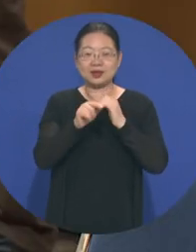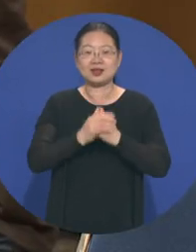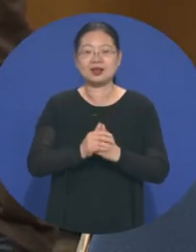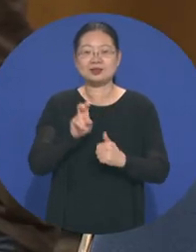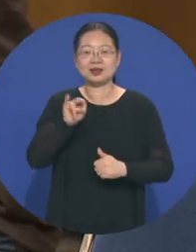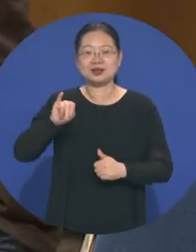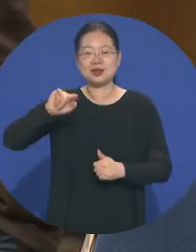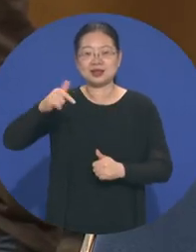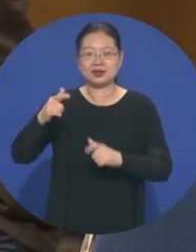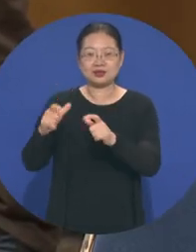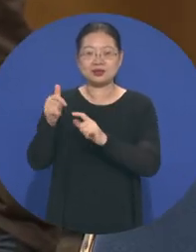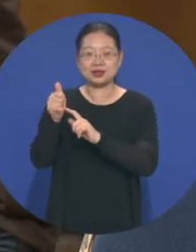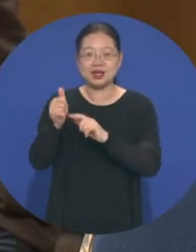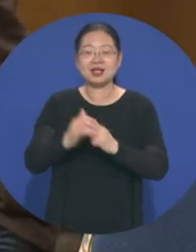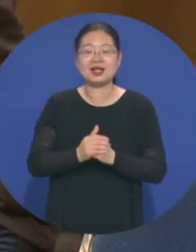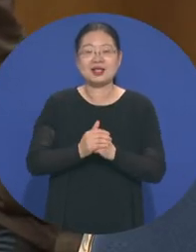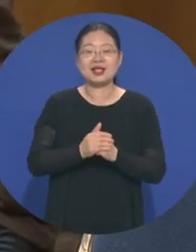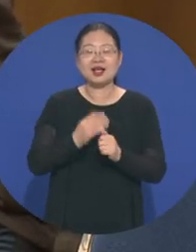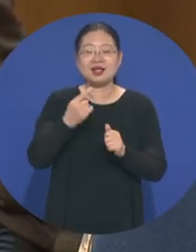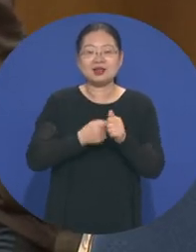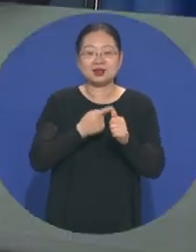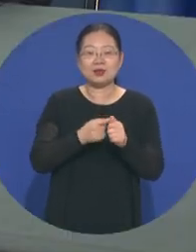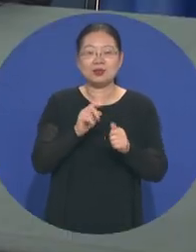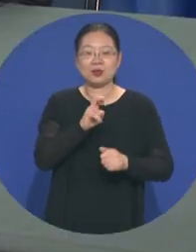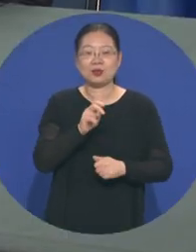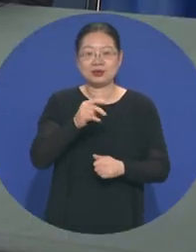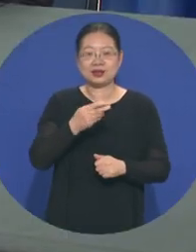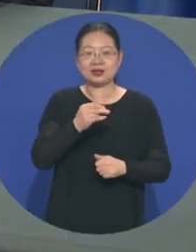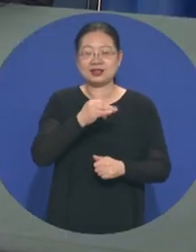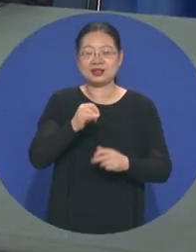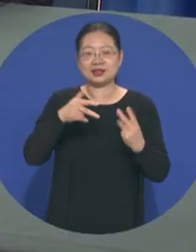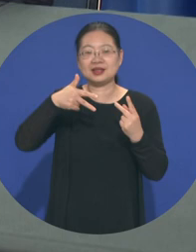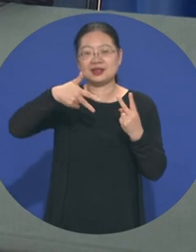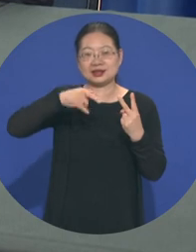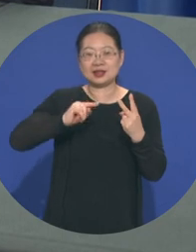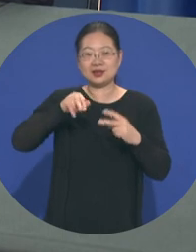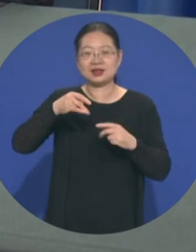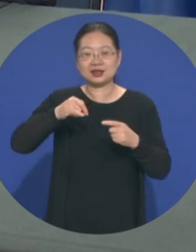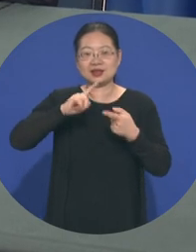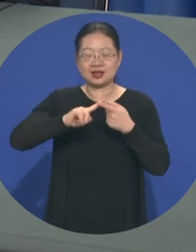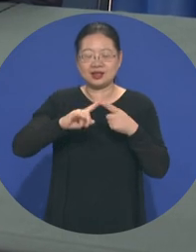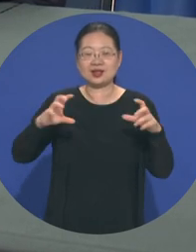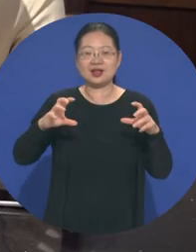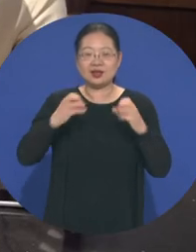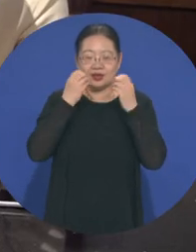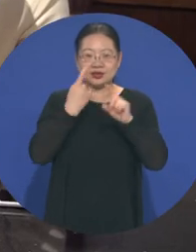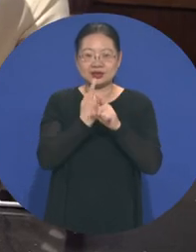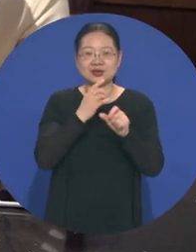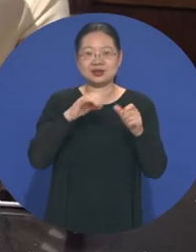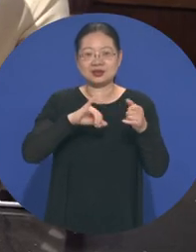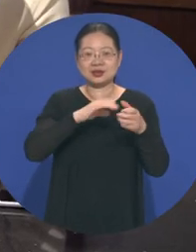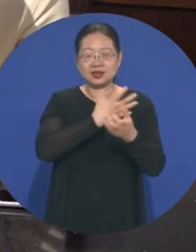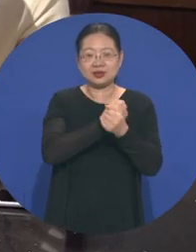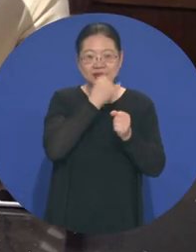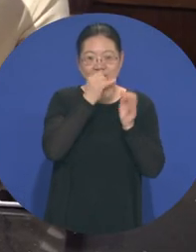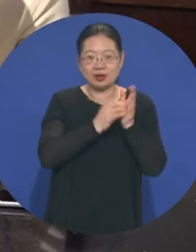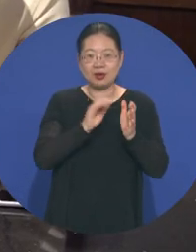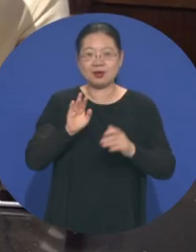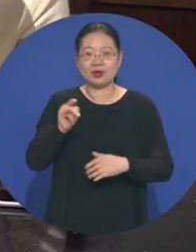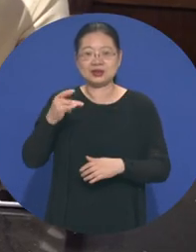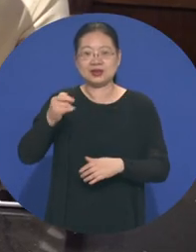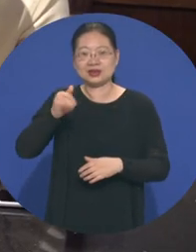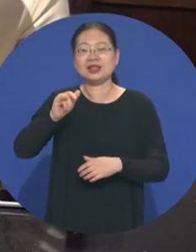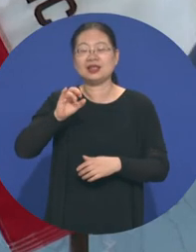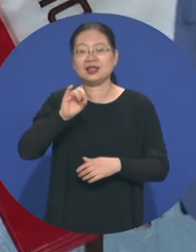방문해 미시간 주지사와 친환경 모빌리티, 2차 전지 등에 대한 혁신 동맹을 약속했고 버지니아 주지사와 협력의